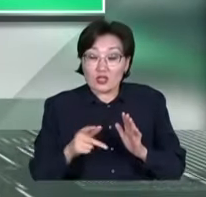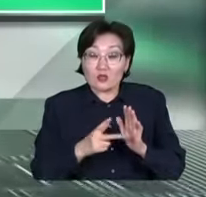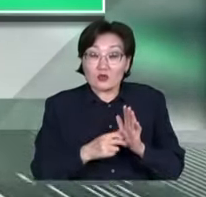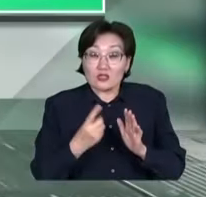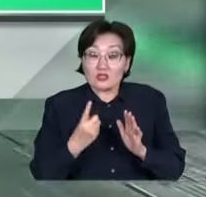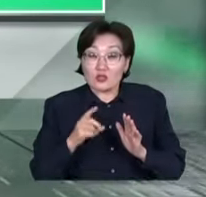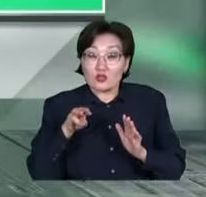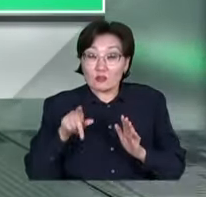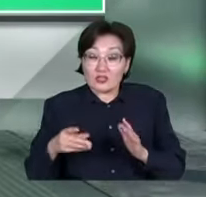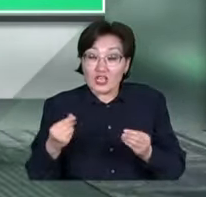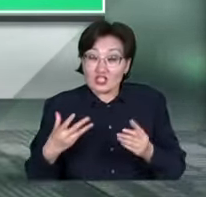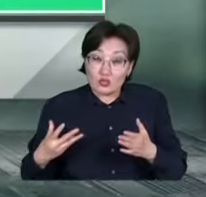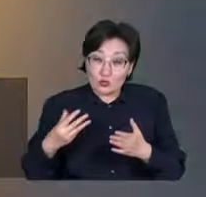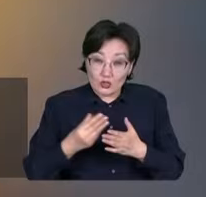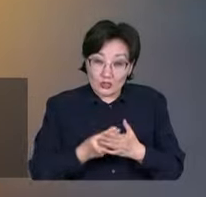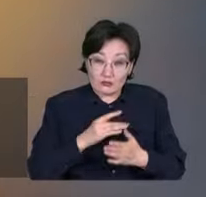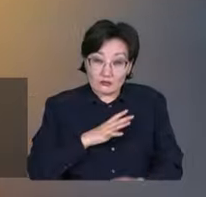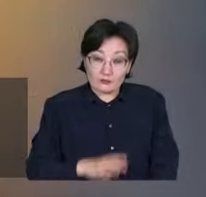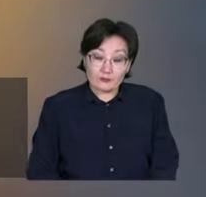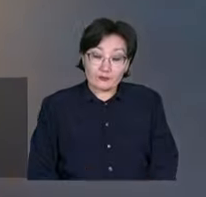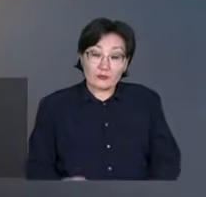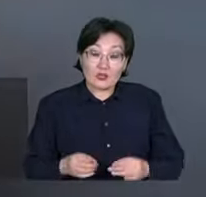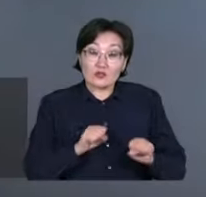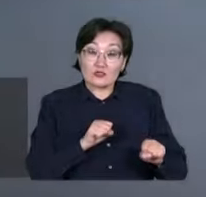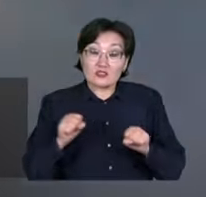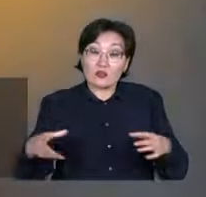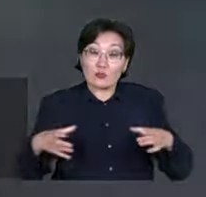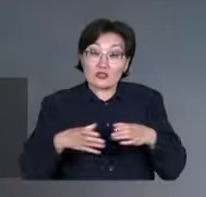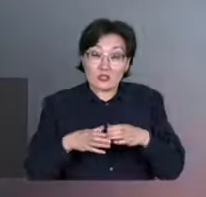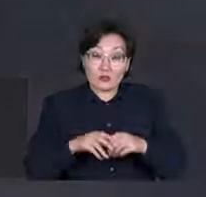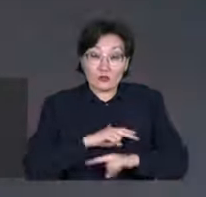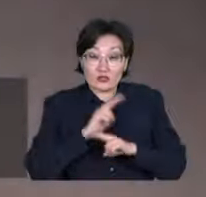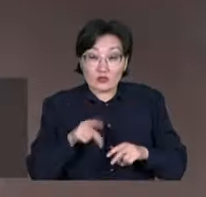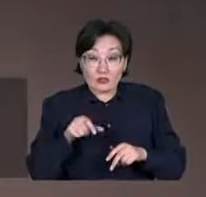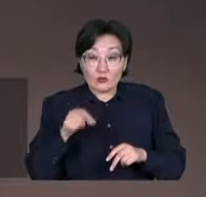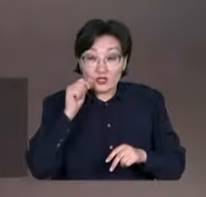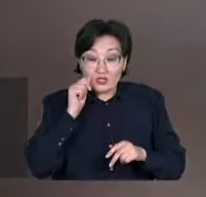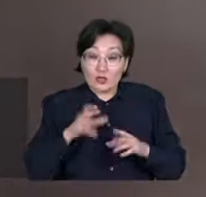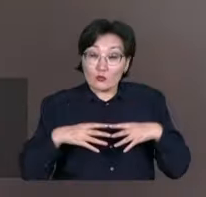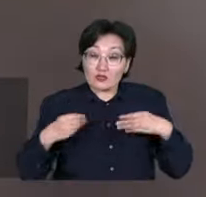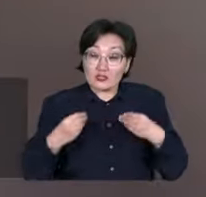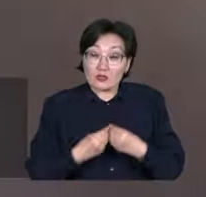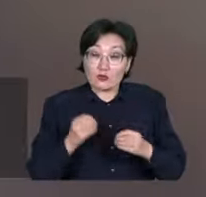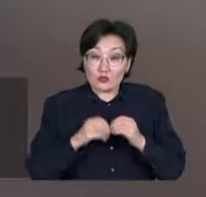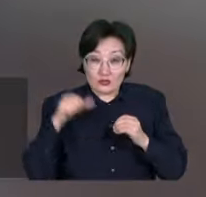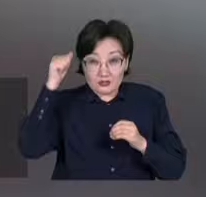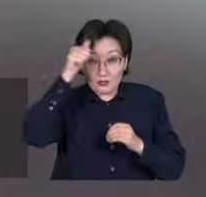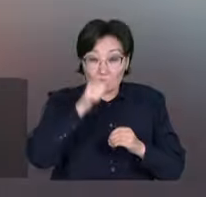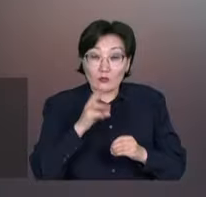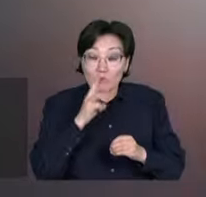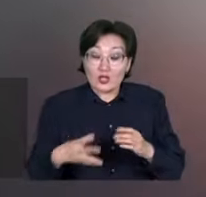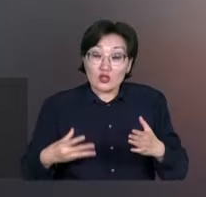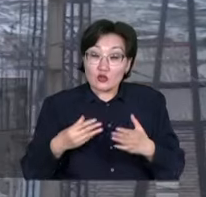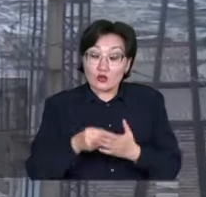8.921.801 теңге төлеу жүргізді. Дегенмен сақтандыру компаниясы қаза тапқан қызметкердің отбасына 10 жылдық еңбек ақысын төлеуден